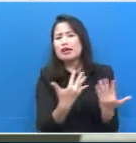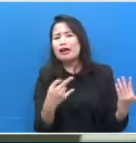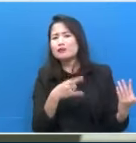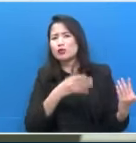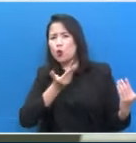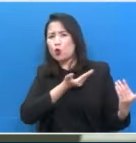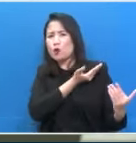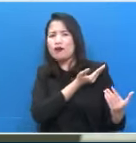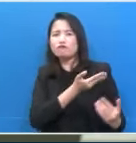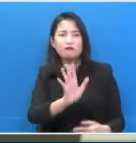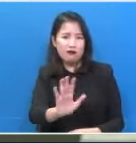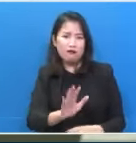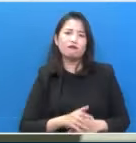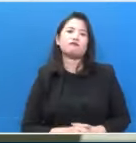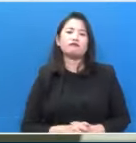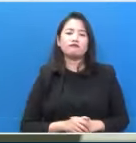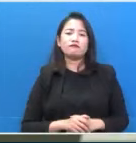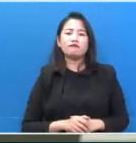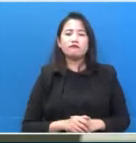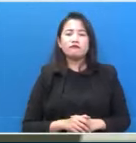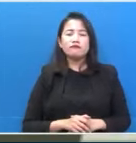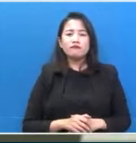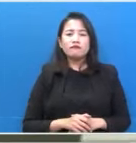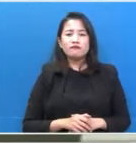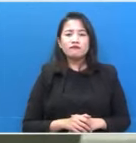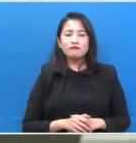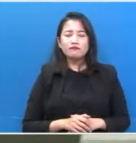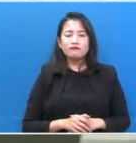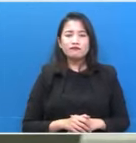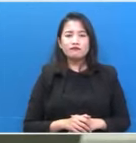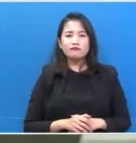kepentingan elektoral semata. Friska Clarissa, Atmojo Widi, Kompas TV, Jakarta.